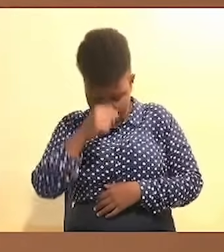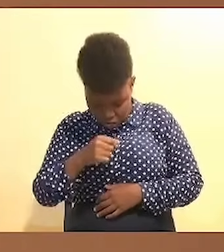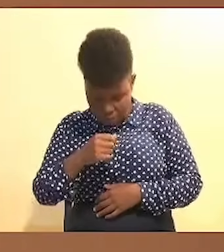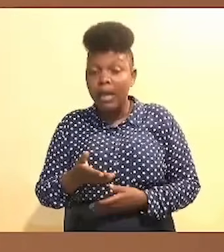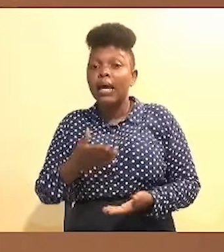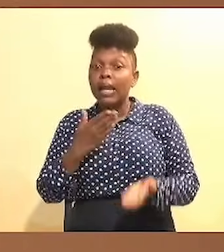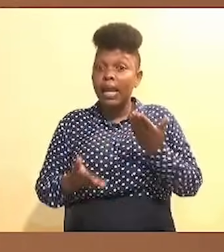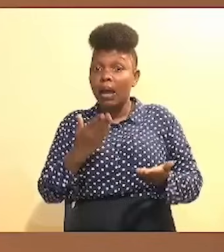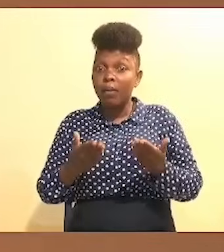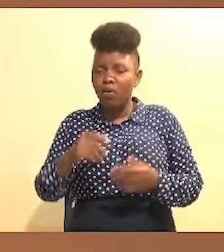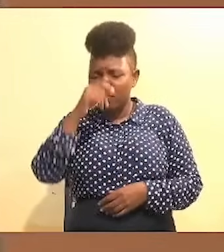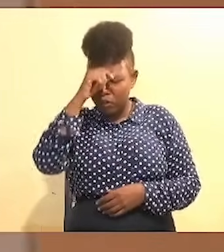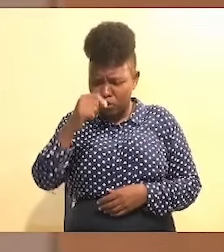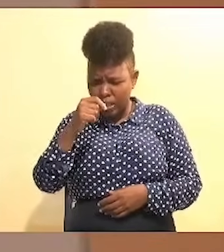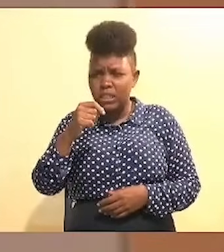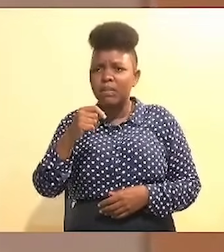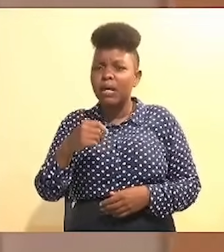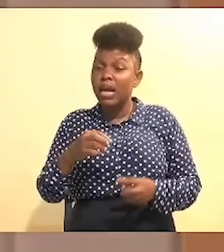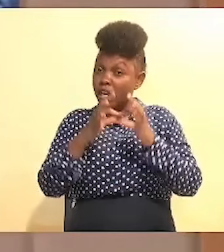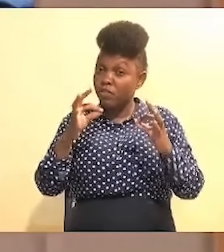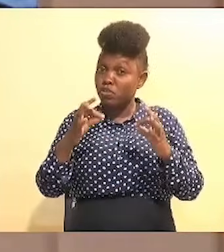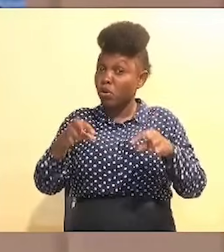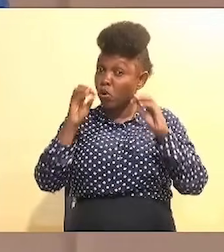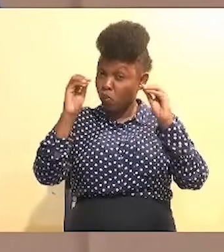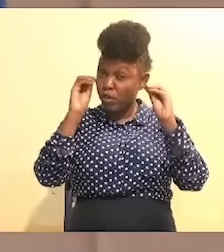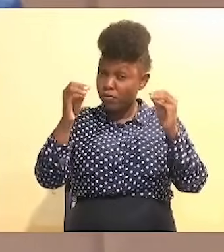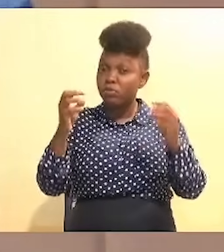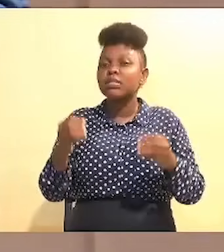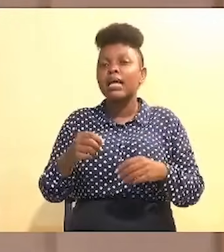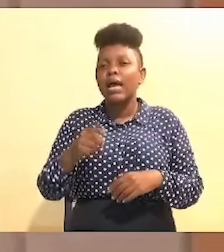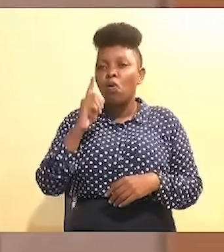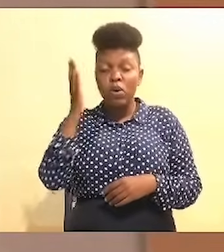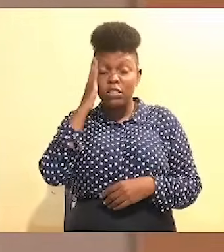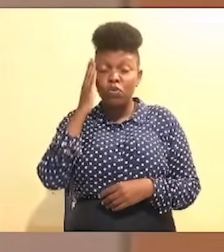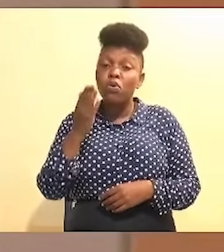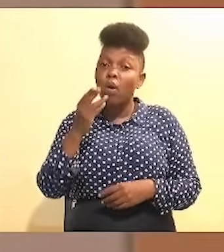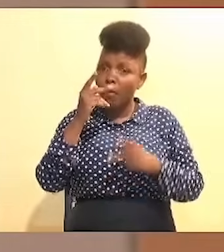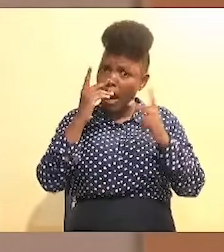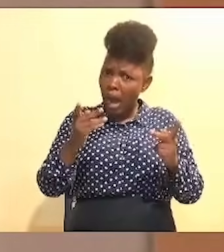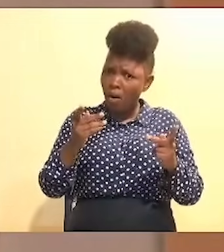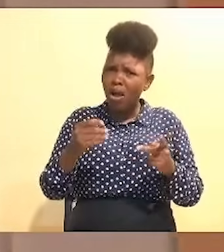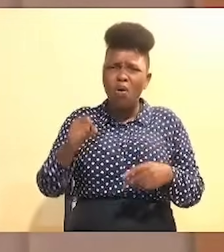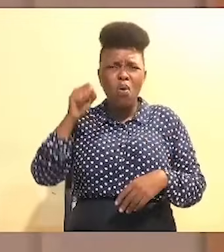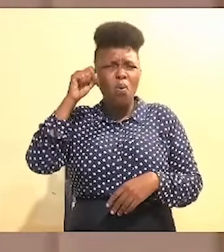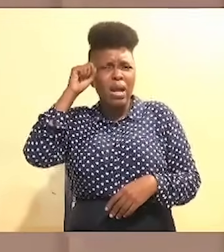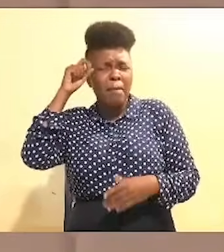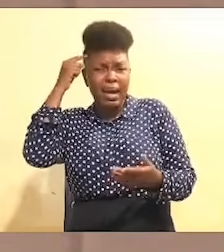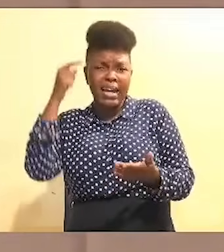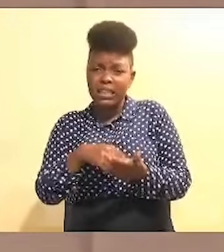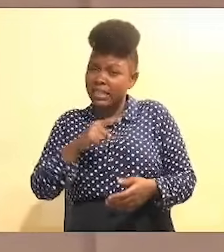namna wanavyochukulia heshima. Ni vizuri kujifunza ili uweze kujua kumbe hawa wanatafsiri hivi. Katika makundi haya